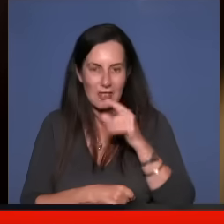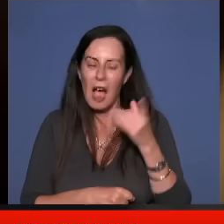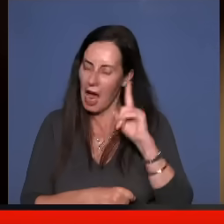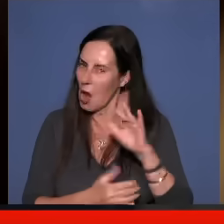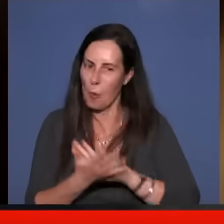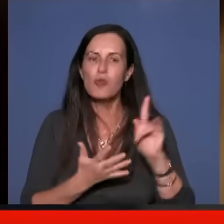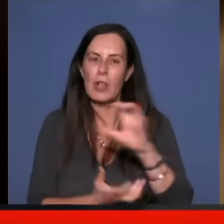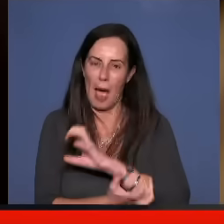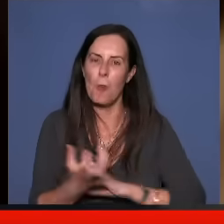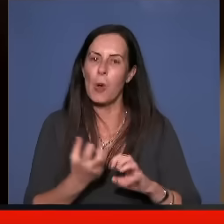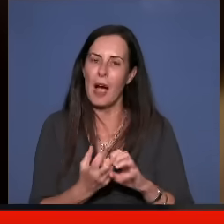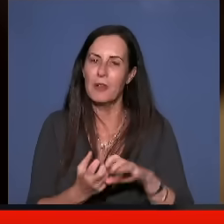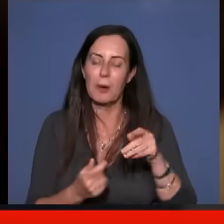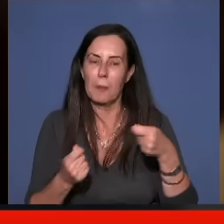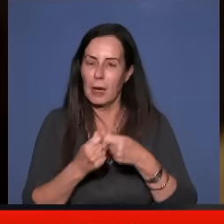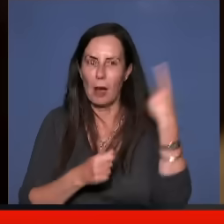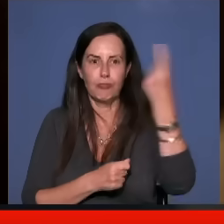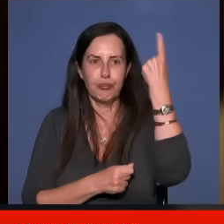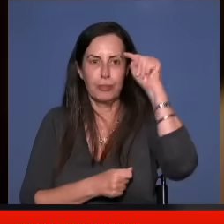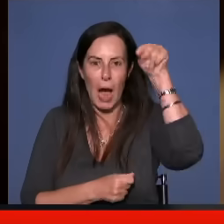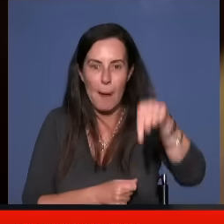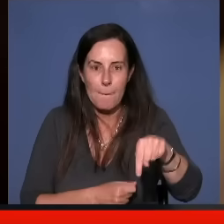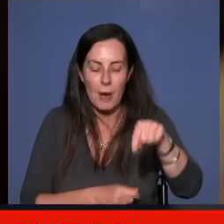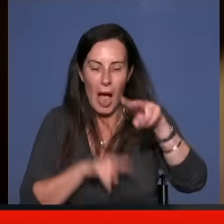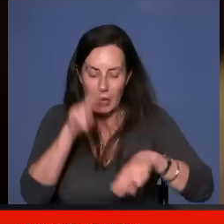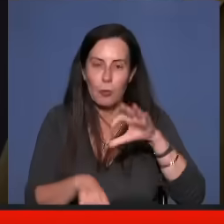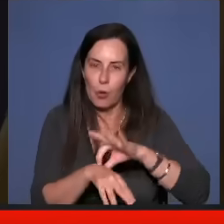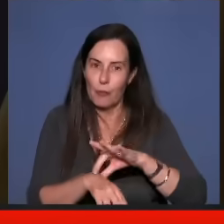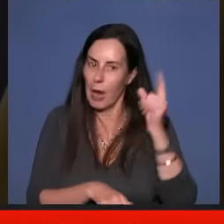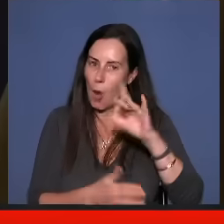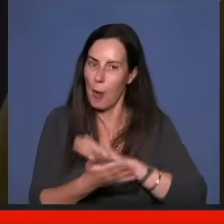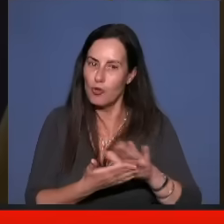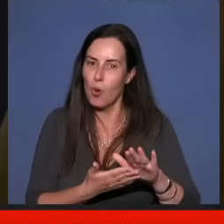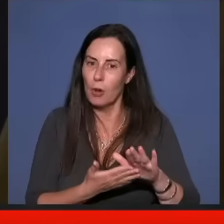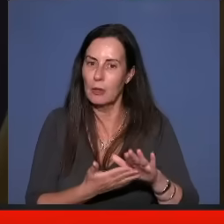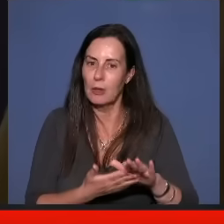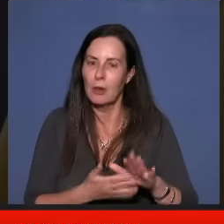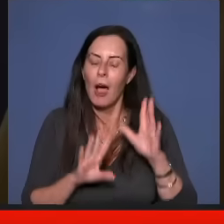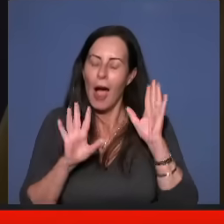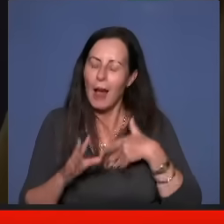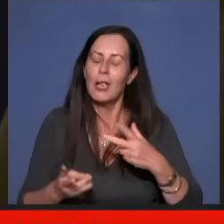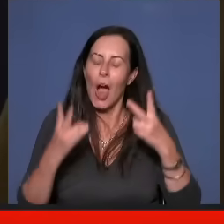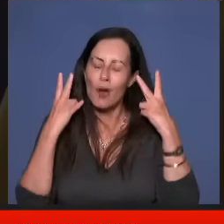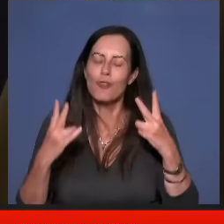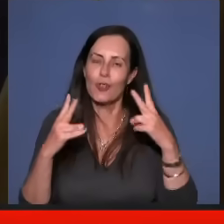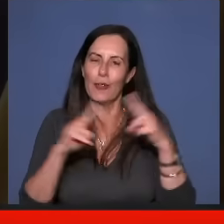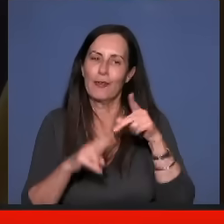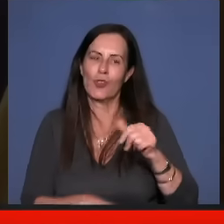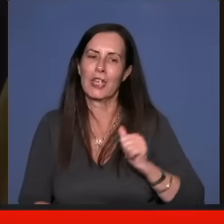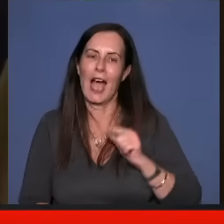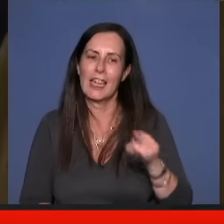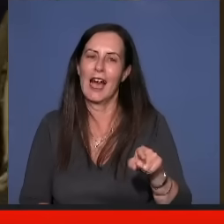מורכב, גם מבחינת הטיסה וגם מבחינת הטיפול הרפואי. ולי היה נורא נורא חשוב לפגוש אותך.